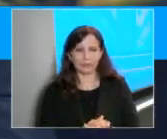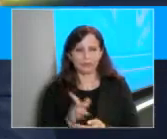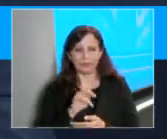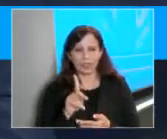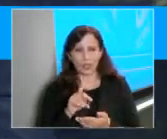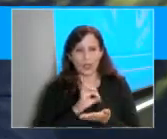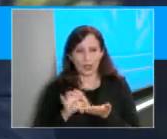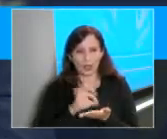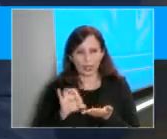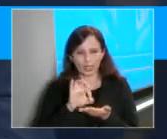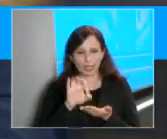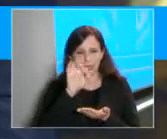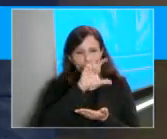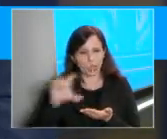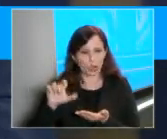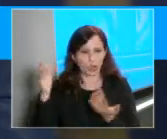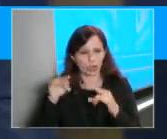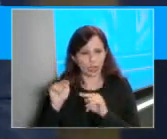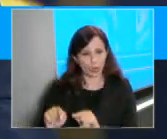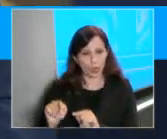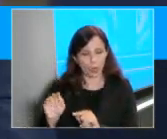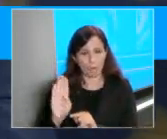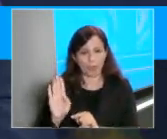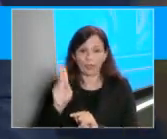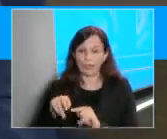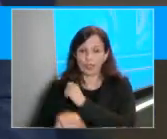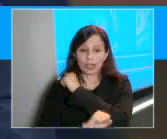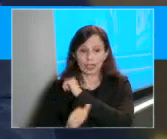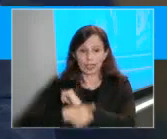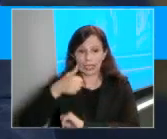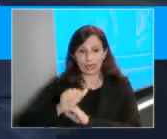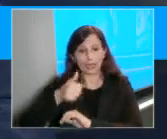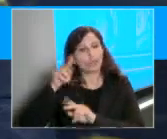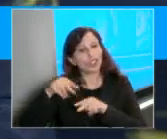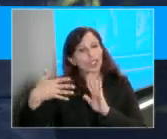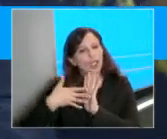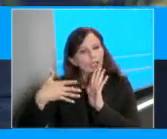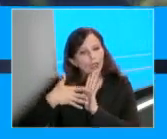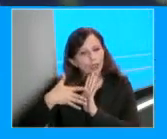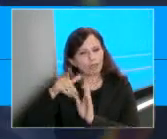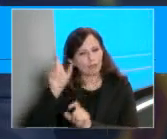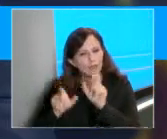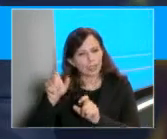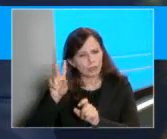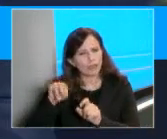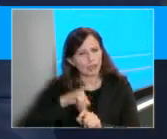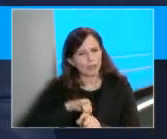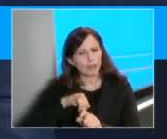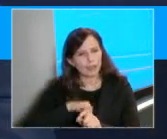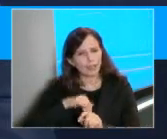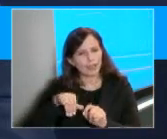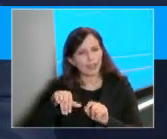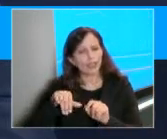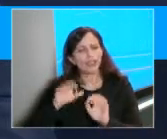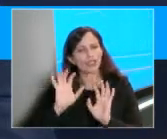אישום נגד נתניהו, גם יש עוד מספר חברי כנסת ושרים, או סגני שרים, שיש נגדם כרגע חקירות. אז יש פה הרבה מאוד אנשים שיש להם אינטרס ששלטון החוק